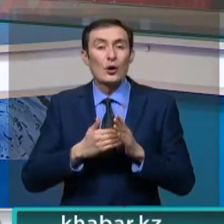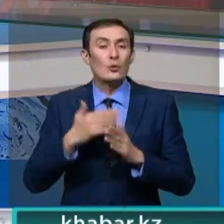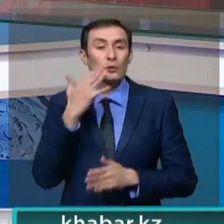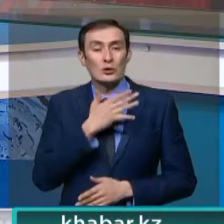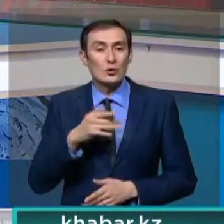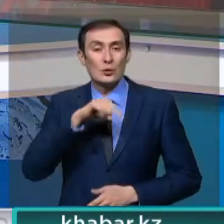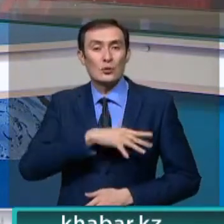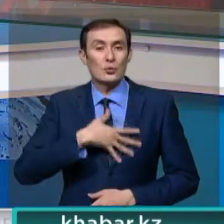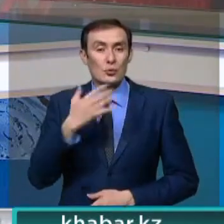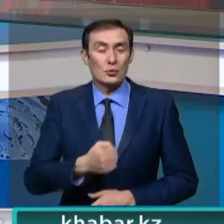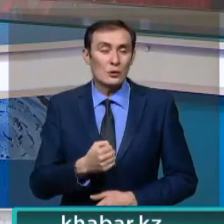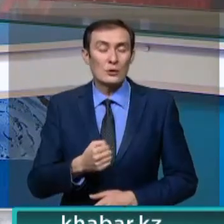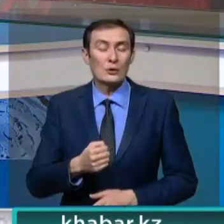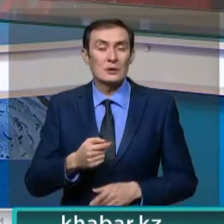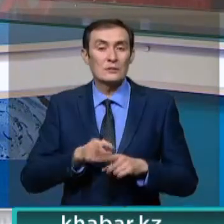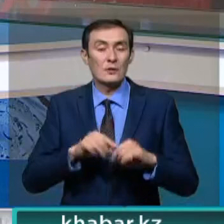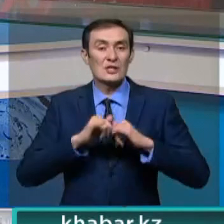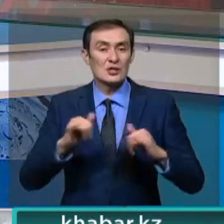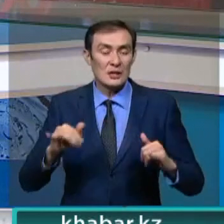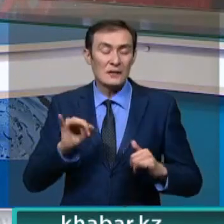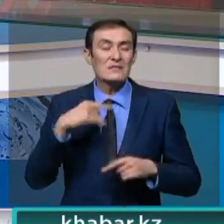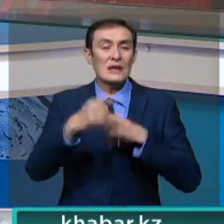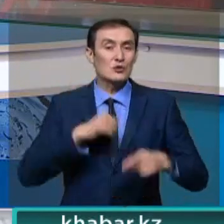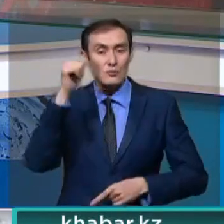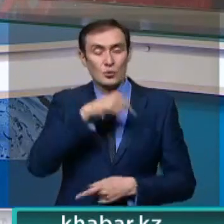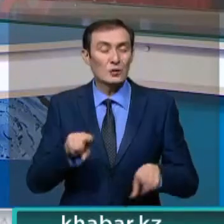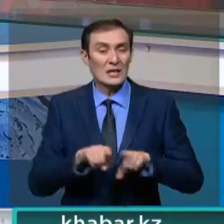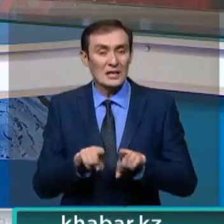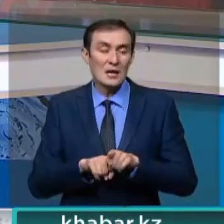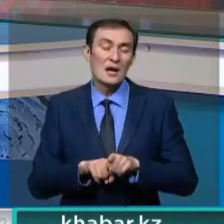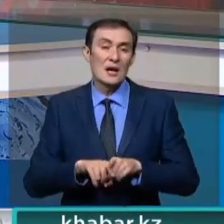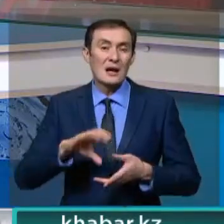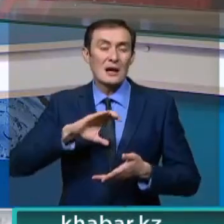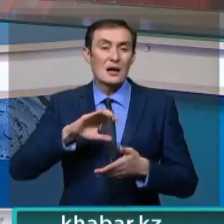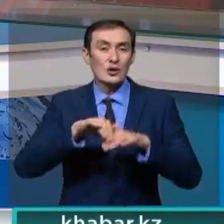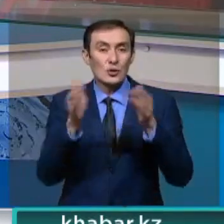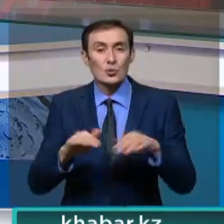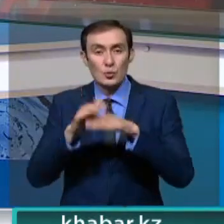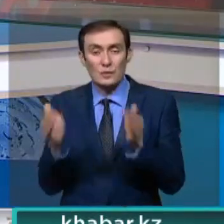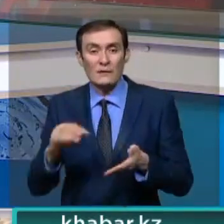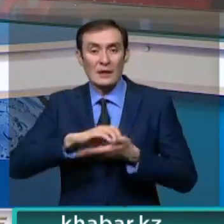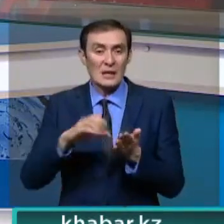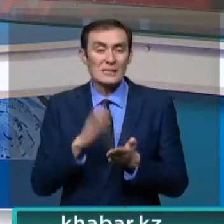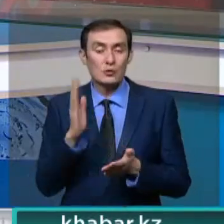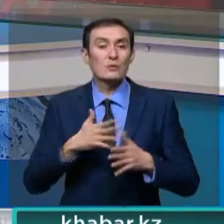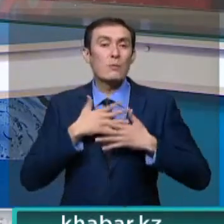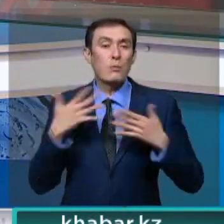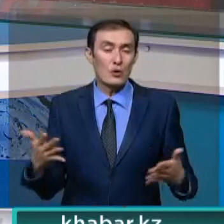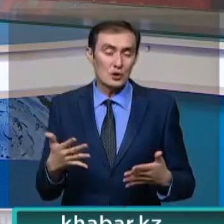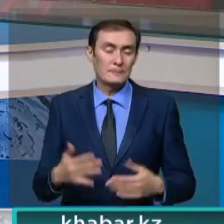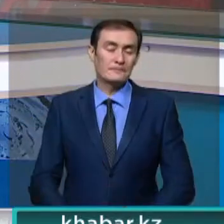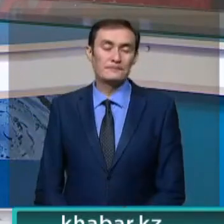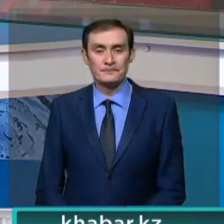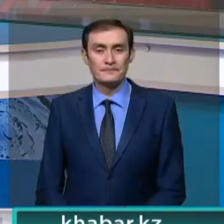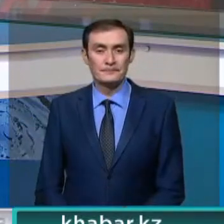«Ултык-рух Ултыксана». Его обещают расширить, и уже в следующем году таких классных юрт будет больше. Тамара Степанова с